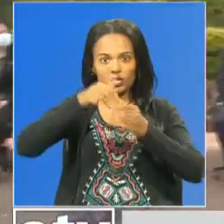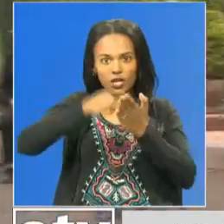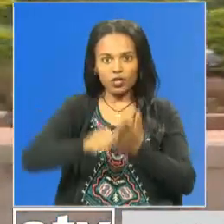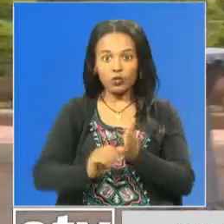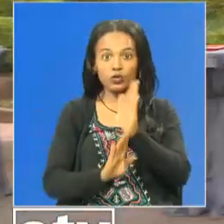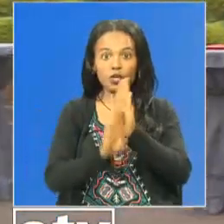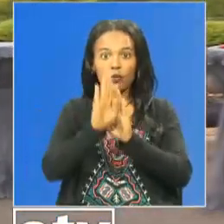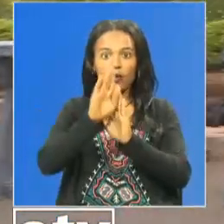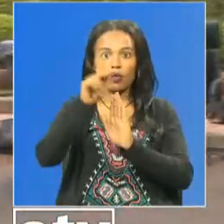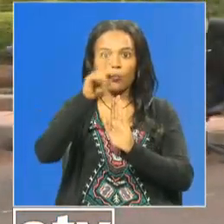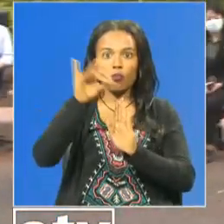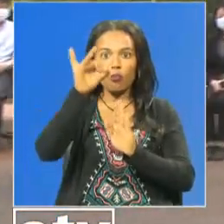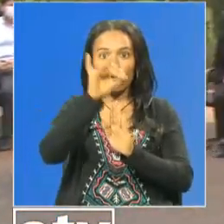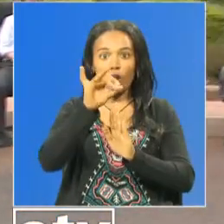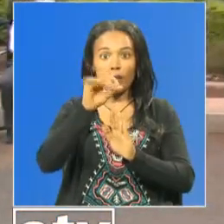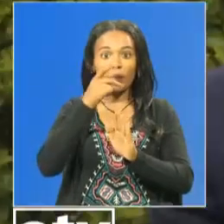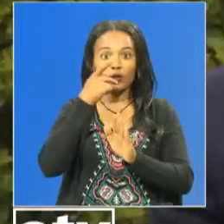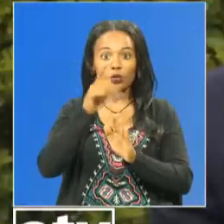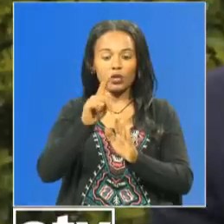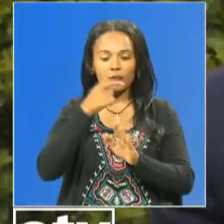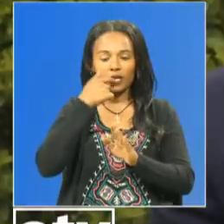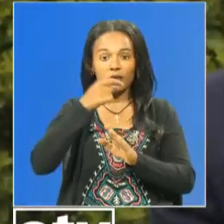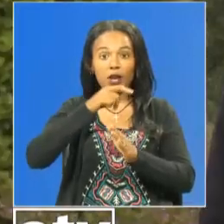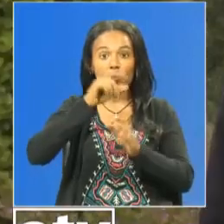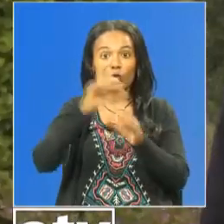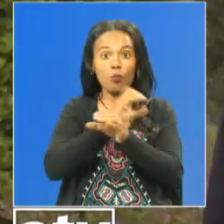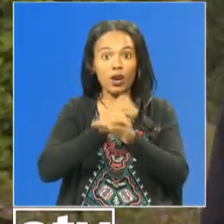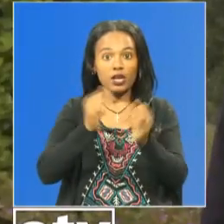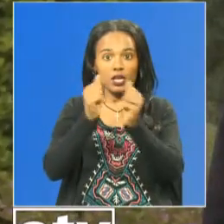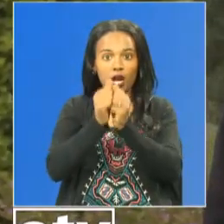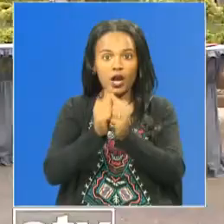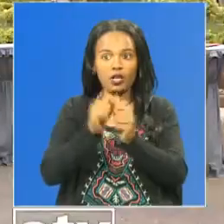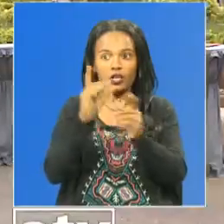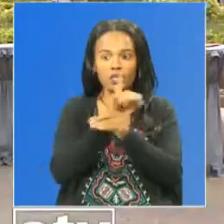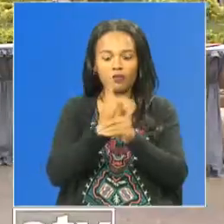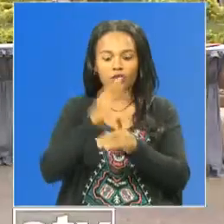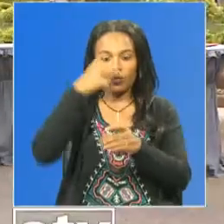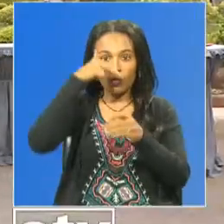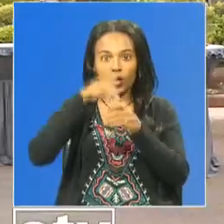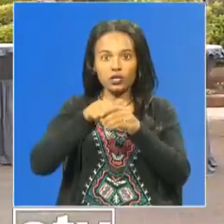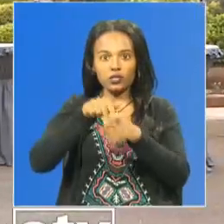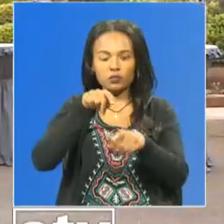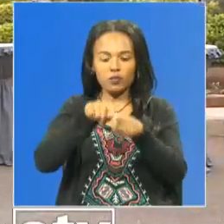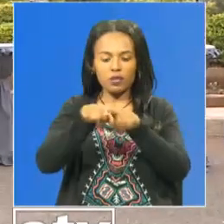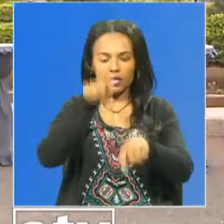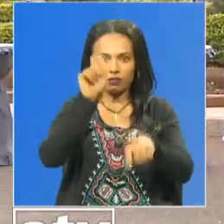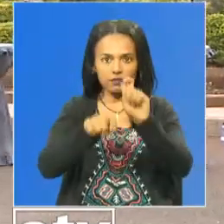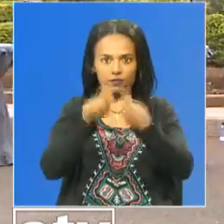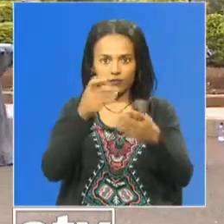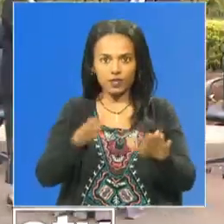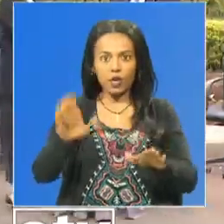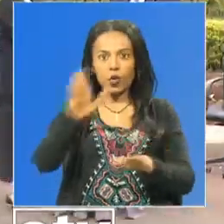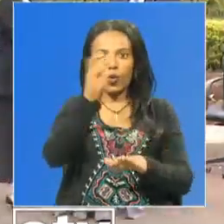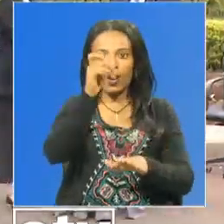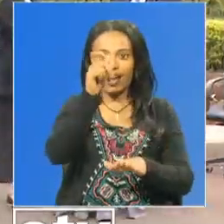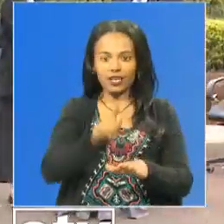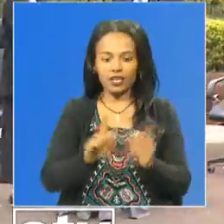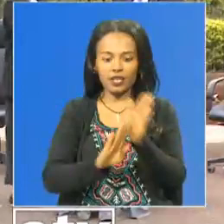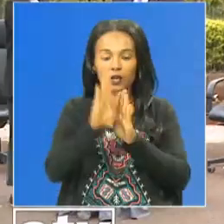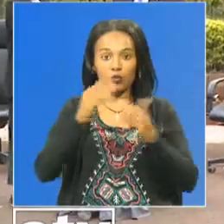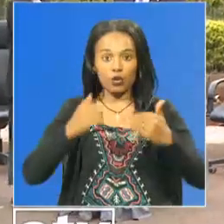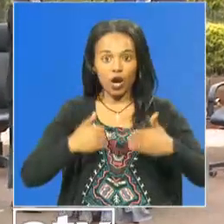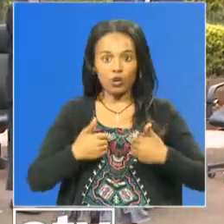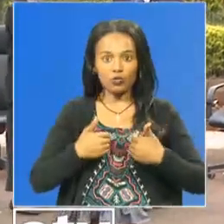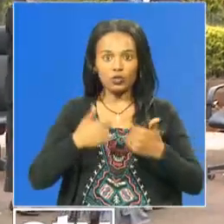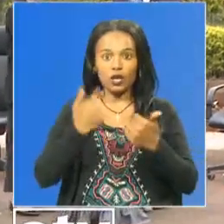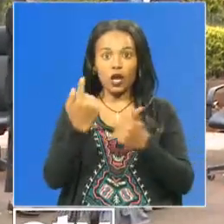ለማልማት ፖሊጂሴል ፔትሮሊየም ኢንቨስትመንት ከተባለ ኩባንያ ጋር የተፈጥሮ ጋዝ ስምምነት ተፈራረመ። በኦጋዴን ተፋሰስ እየለሙ ካሉት ካሉብና